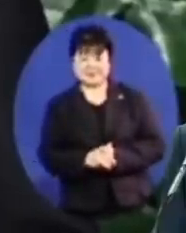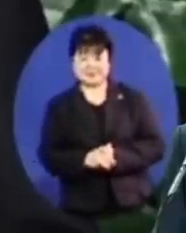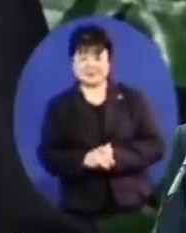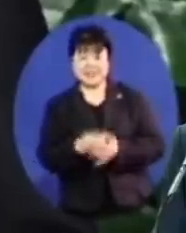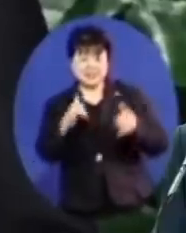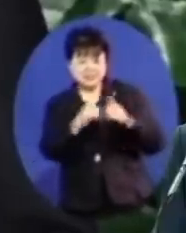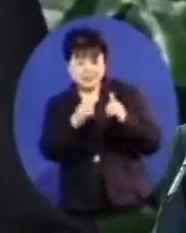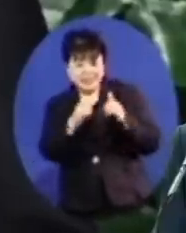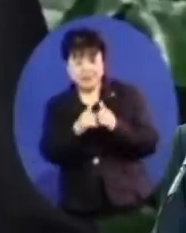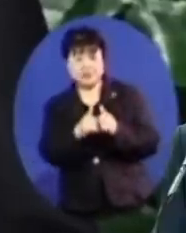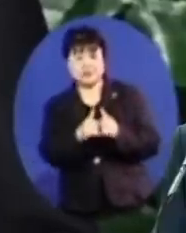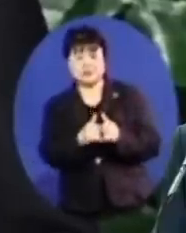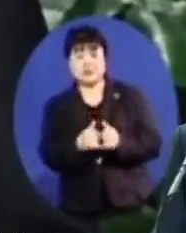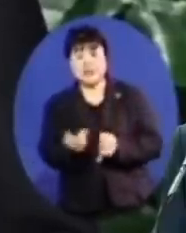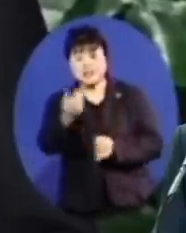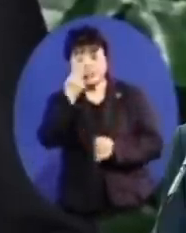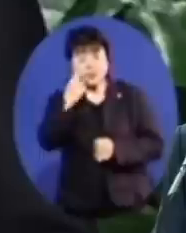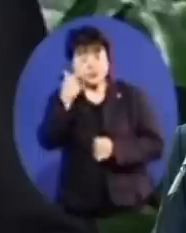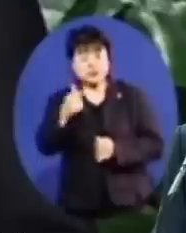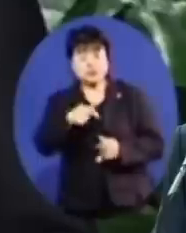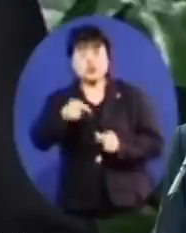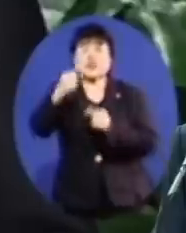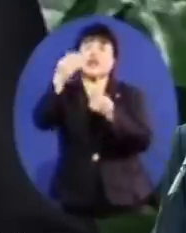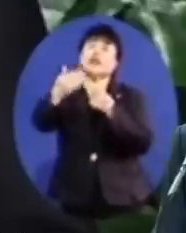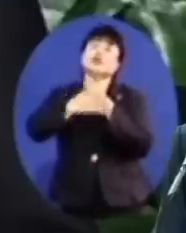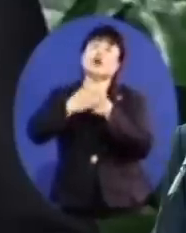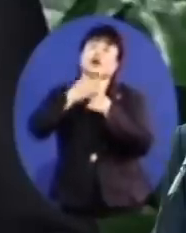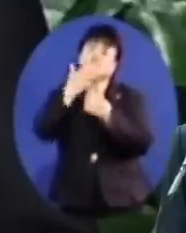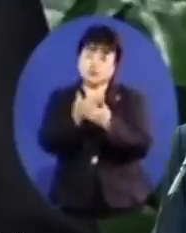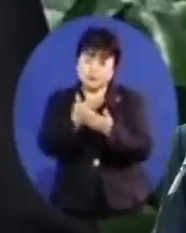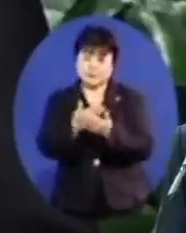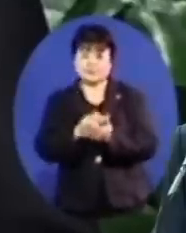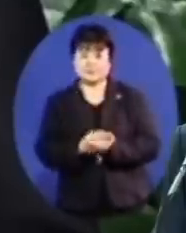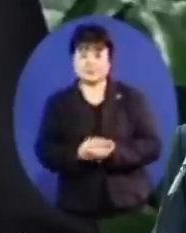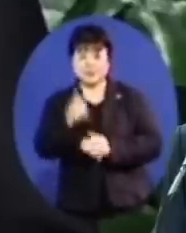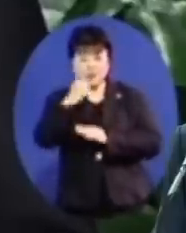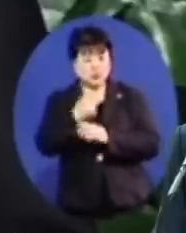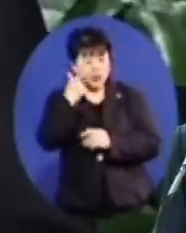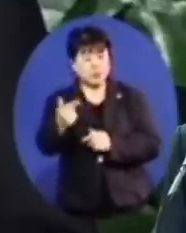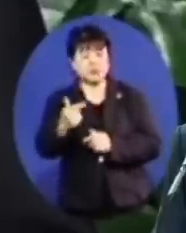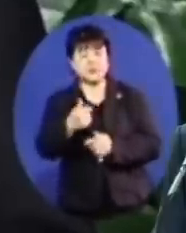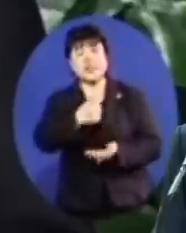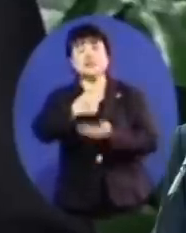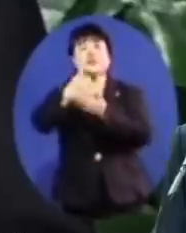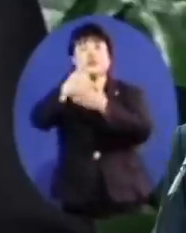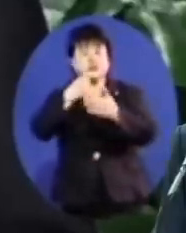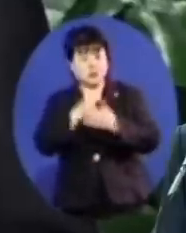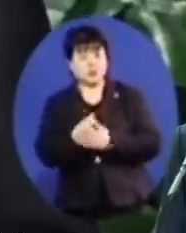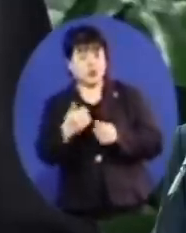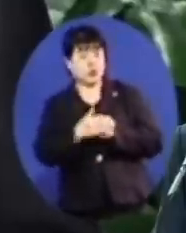전쟁에 일어나면 생명을 아버지여 구출하여 주시옵소서. 결국은 아버지를 내가 섬기지 않습니까?